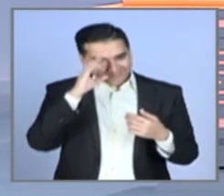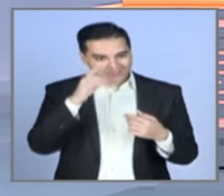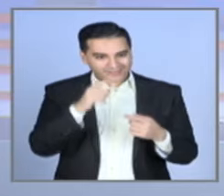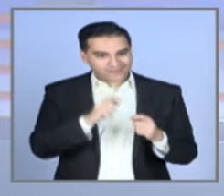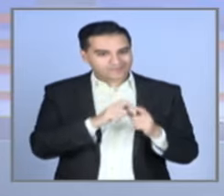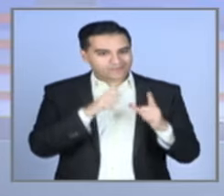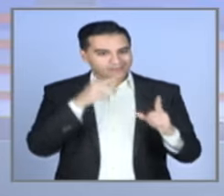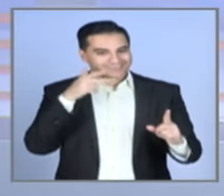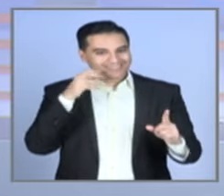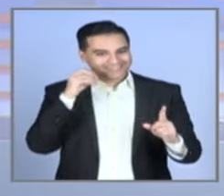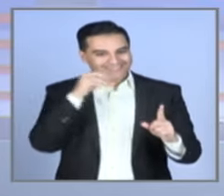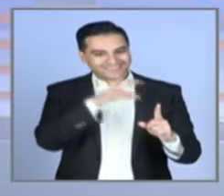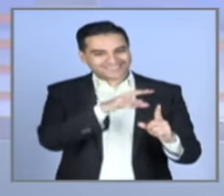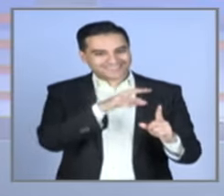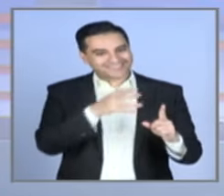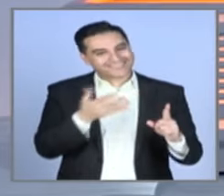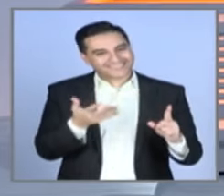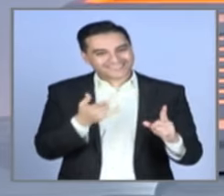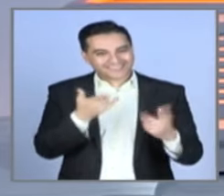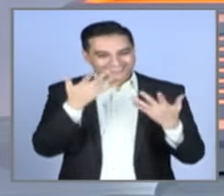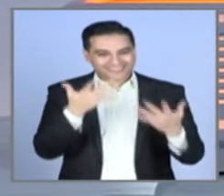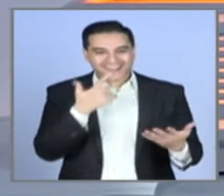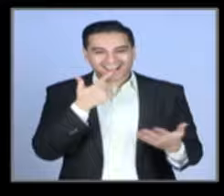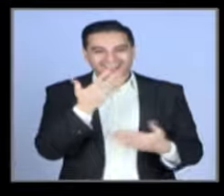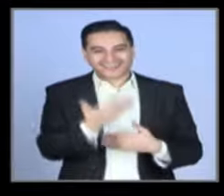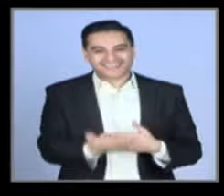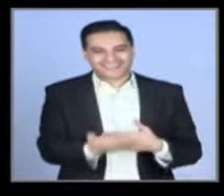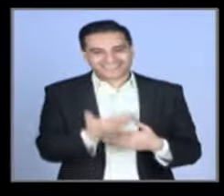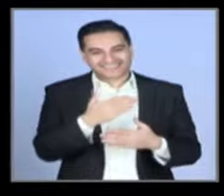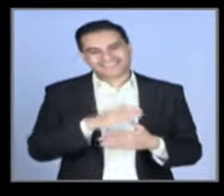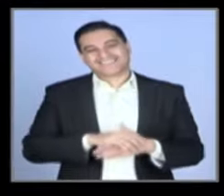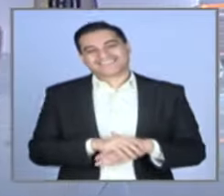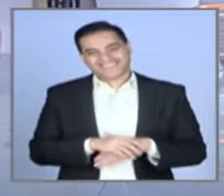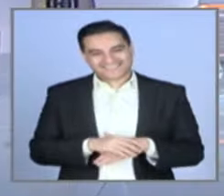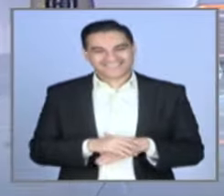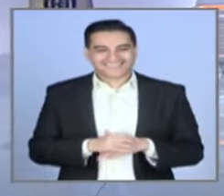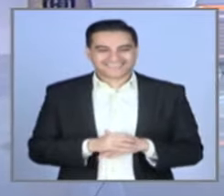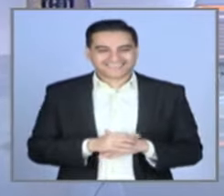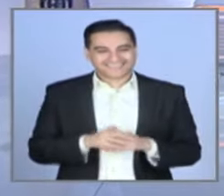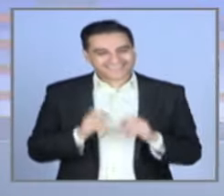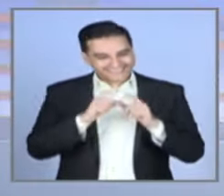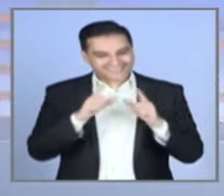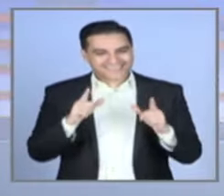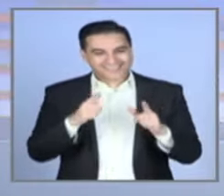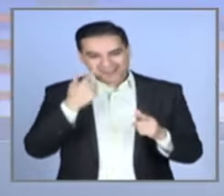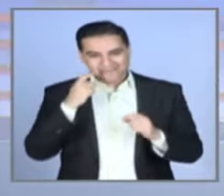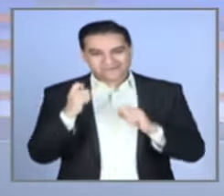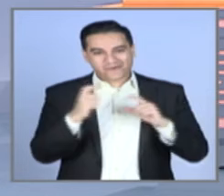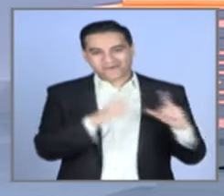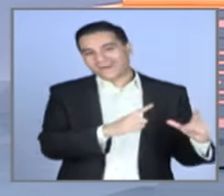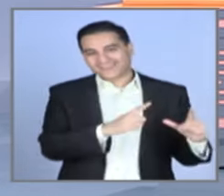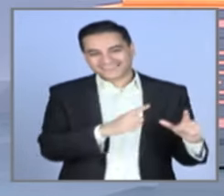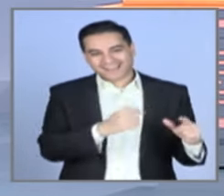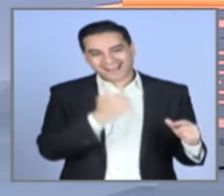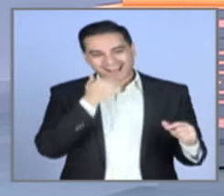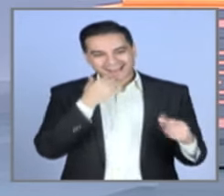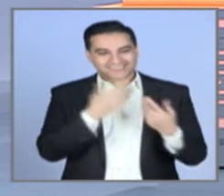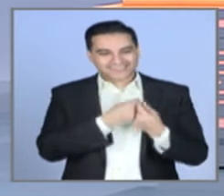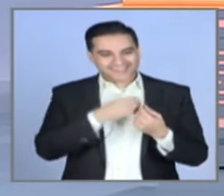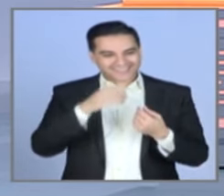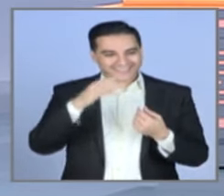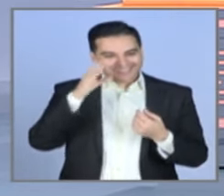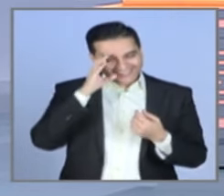على عجبني قوي بيبينه دي. ايه